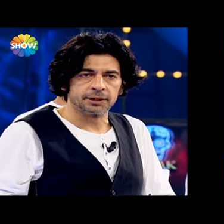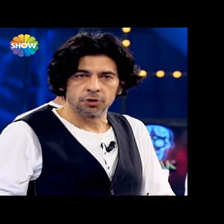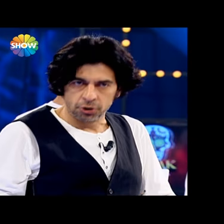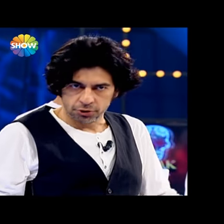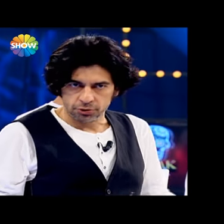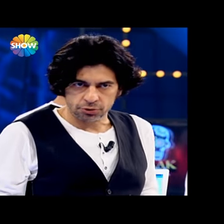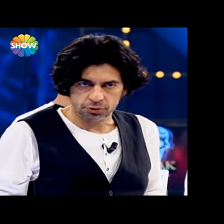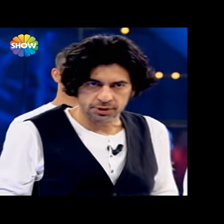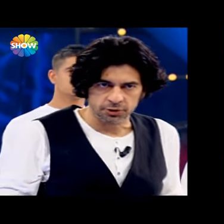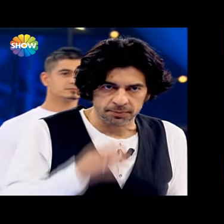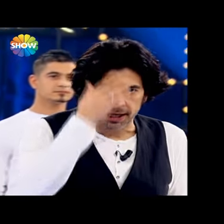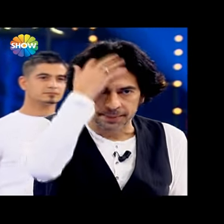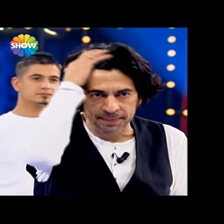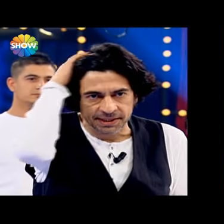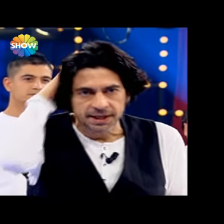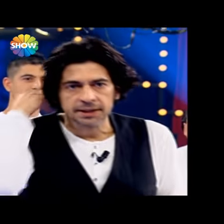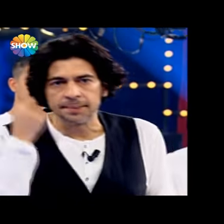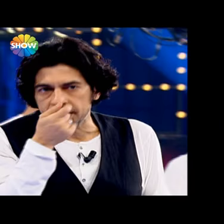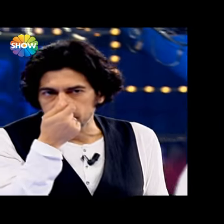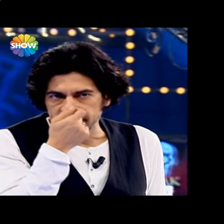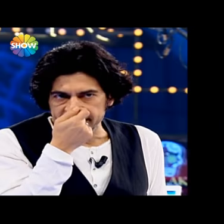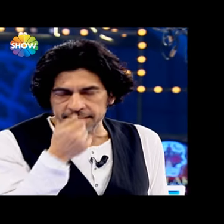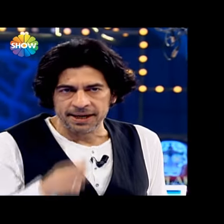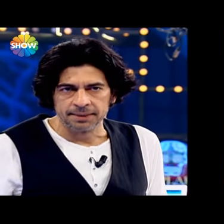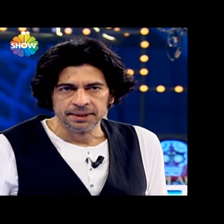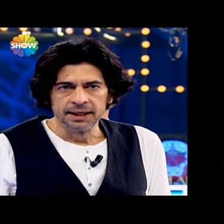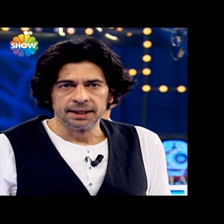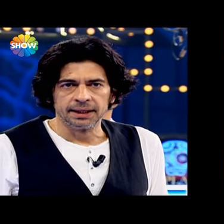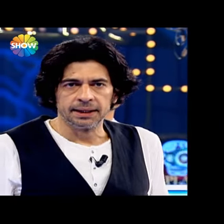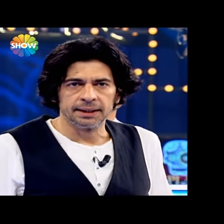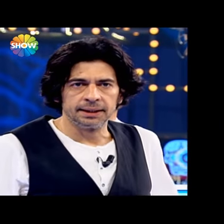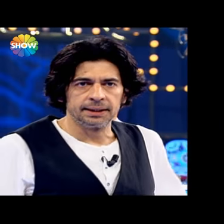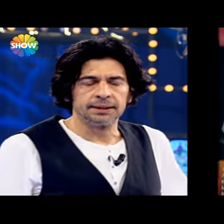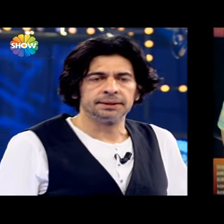ekranda görüyorsunuz sanıyorum ki, ama biz tabii ki bununla yetinmeyelim.